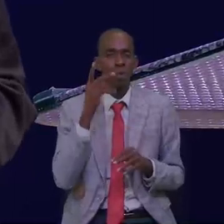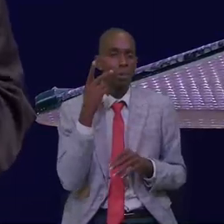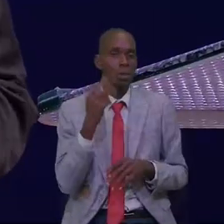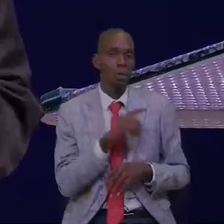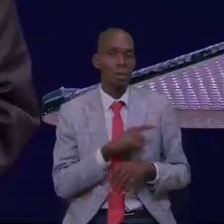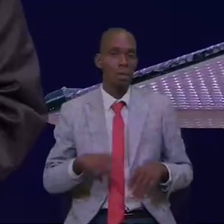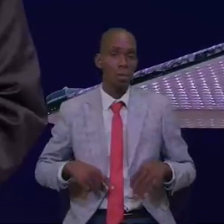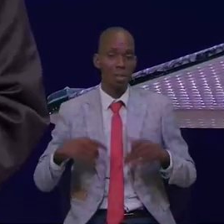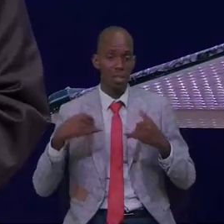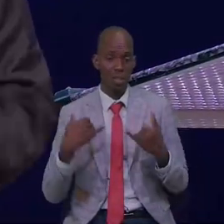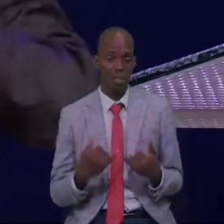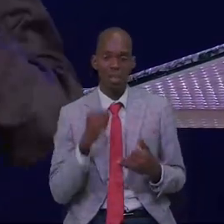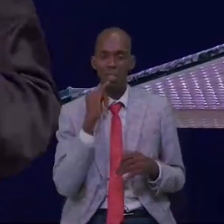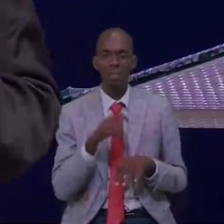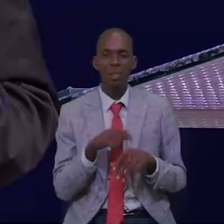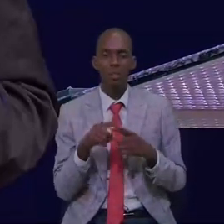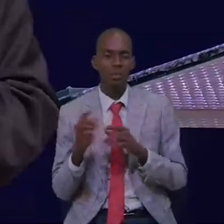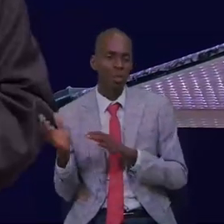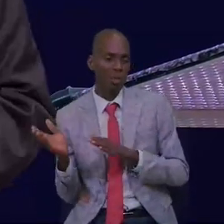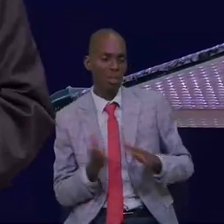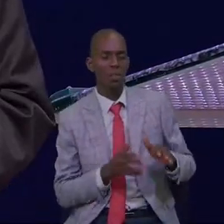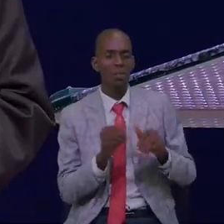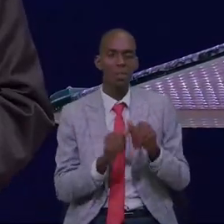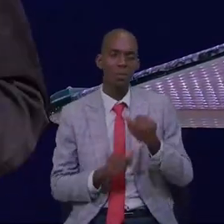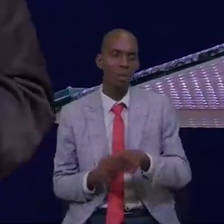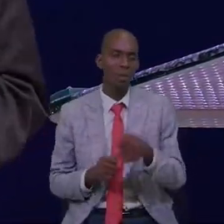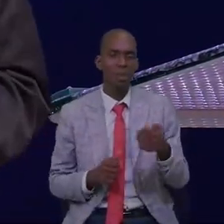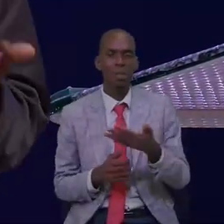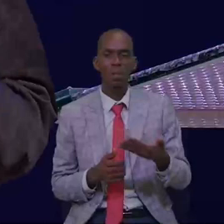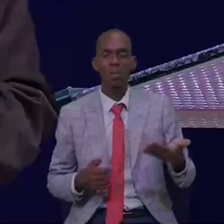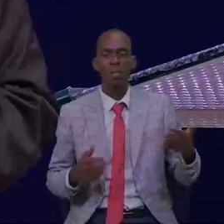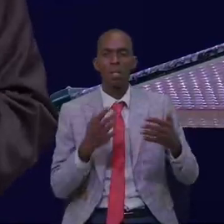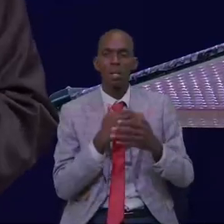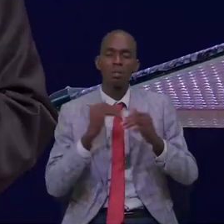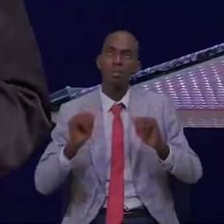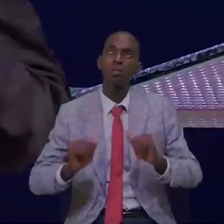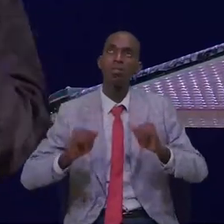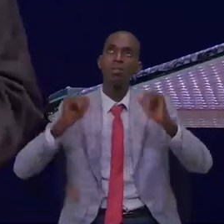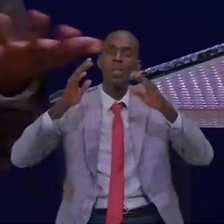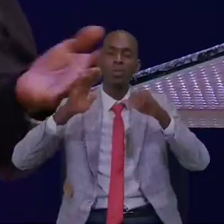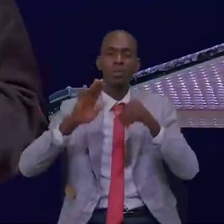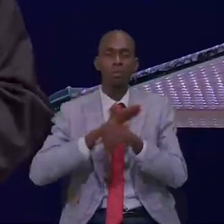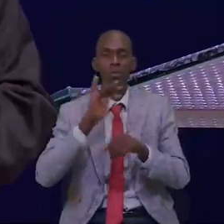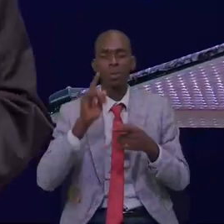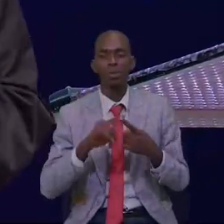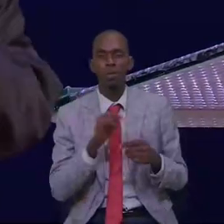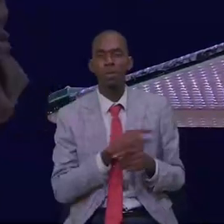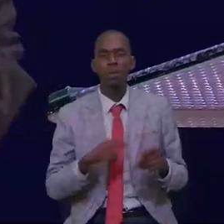choses et prioriser la sanctification. Si tu as l'animosité dans le